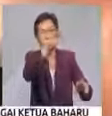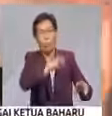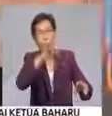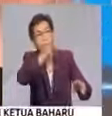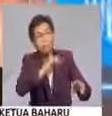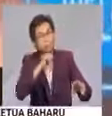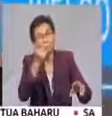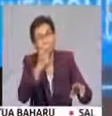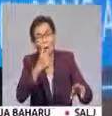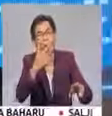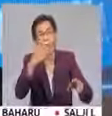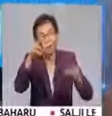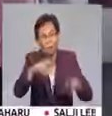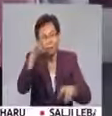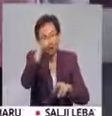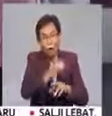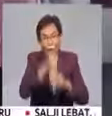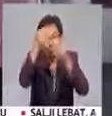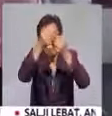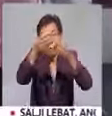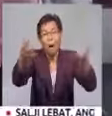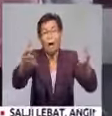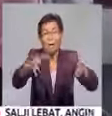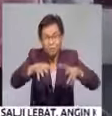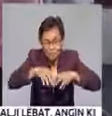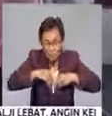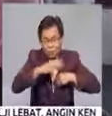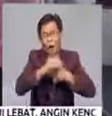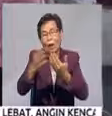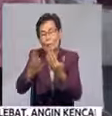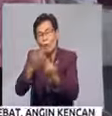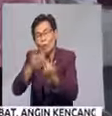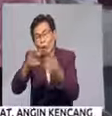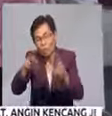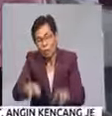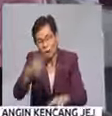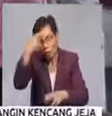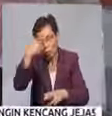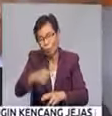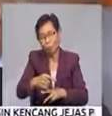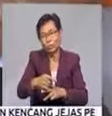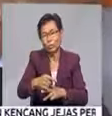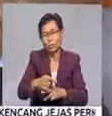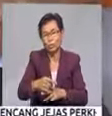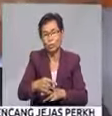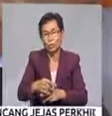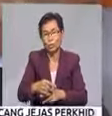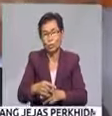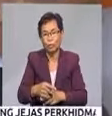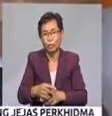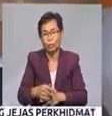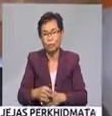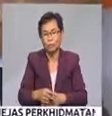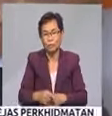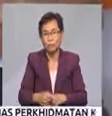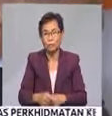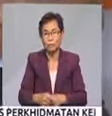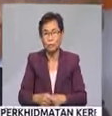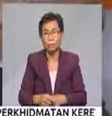ketinggalan dalam menerima maklumat yang diberikan selain dapat memudahkan mereka untuk berhubung.